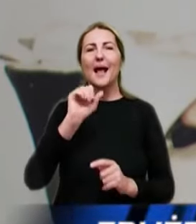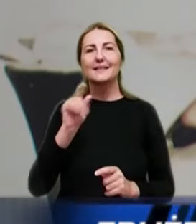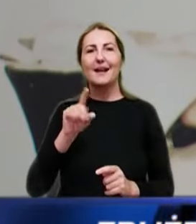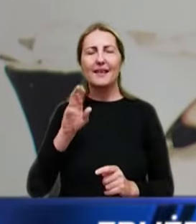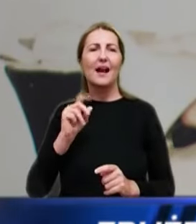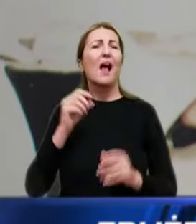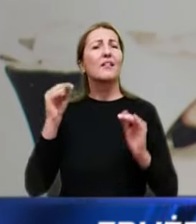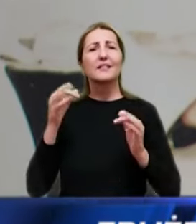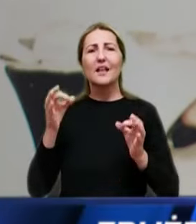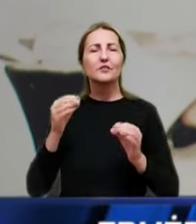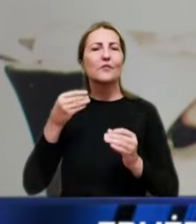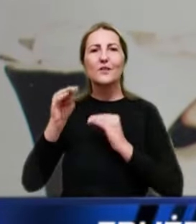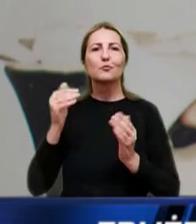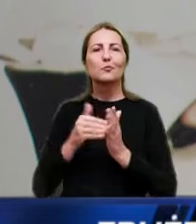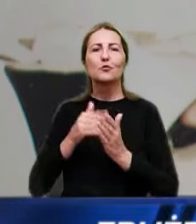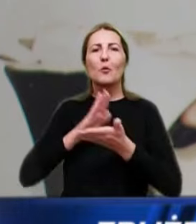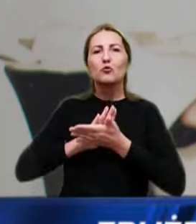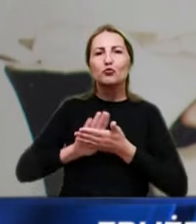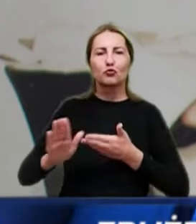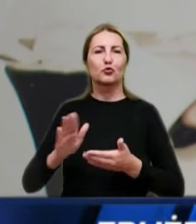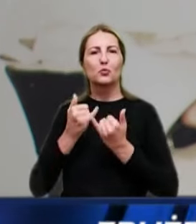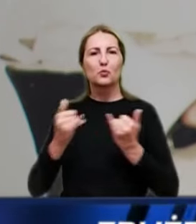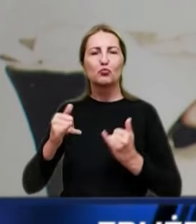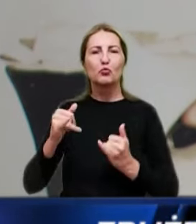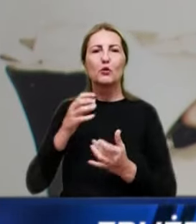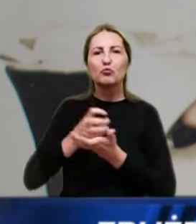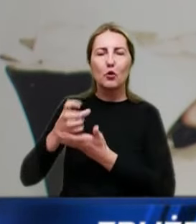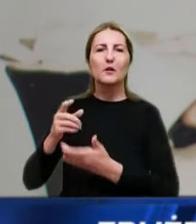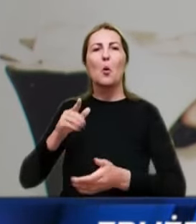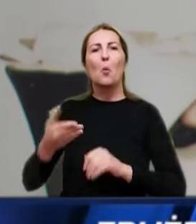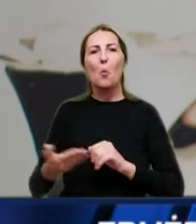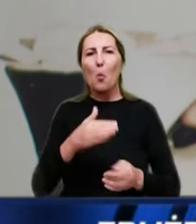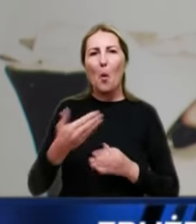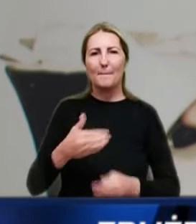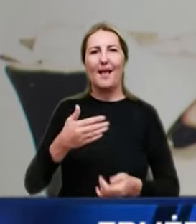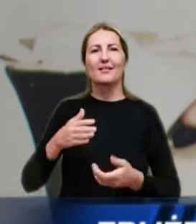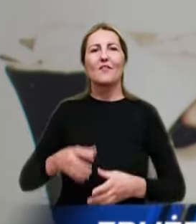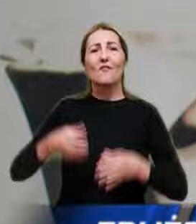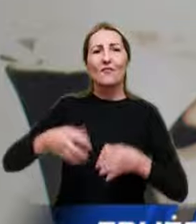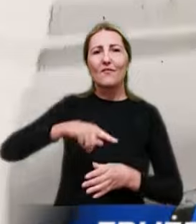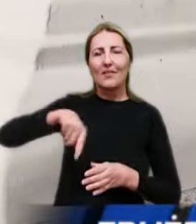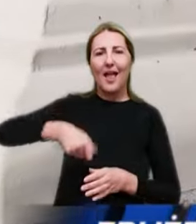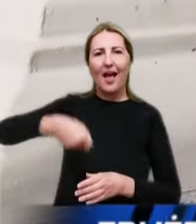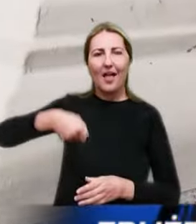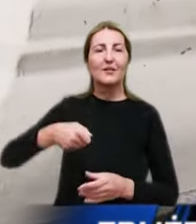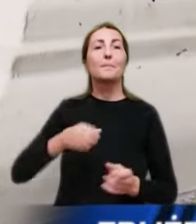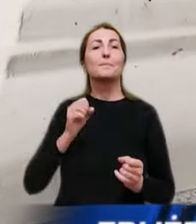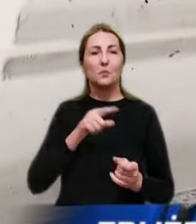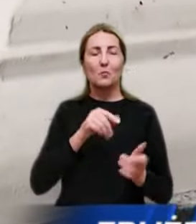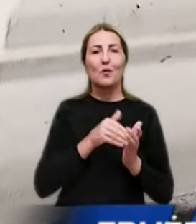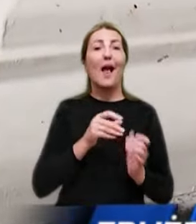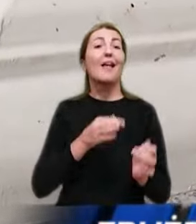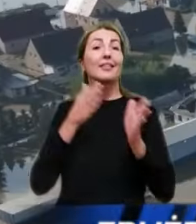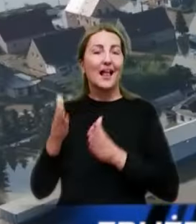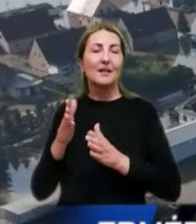higieniczne, łopaty, wiadra, to wszystko, co jest potrzebne do sprzątania, do następny etap będzie do remontowania. Zbiórka darów prowadzona